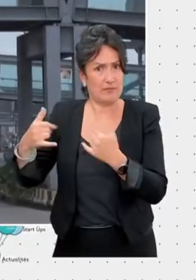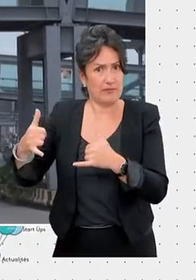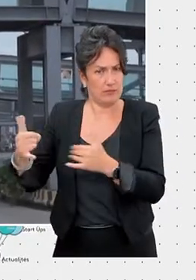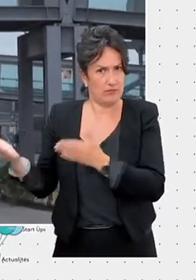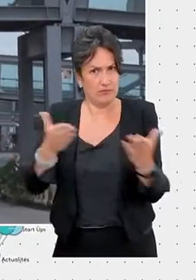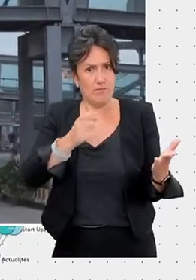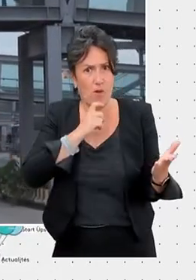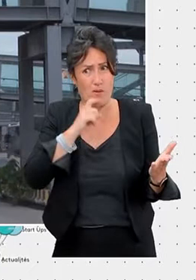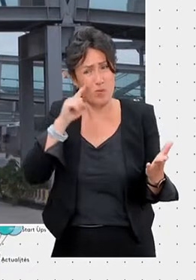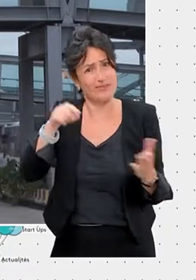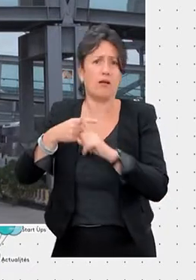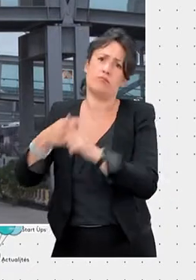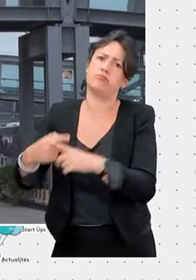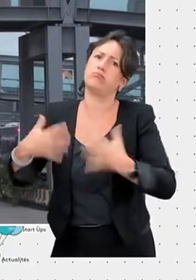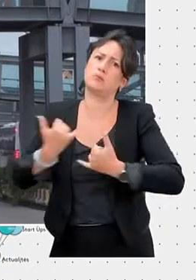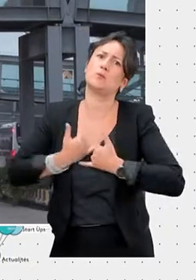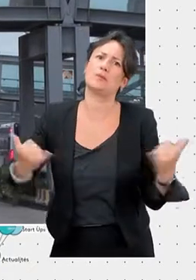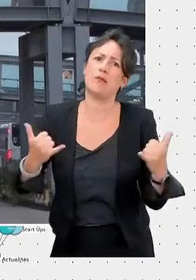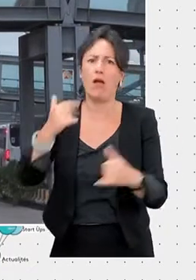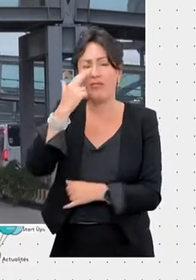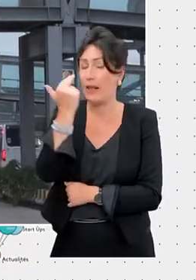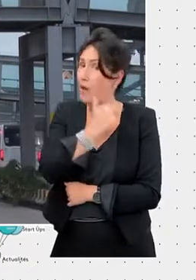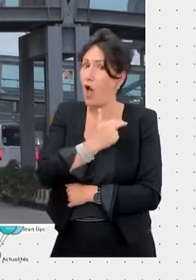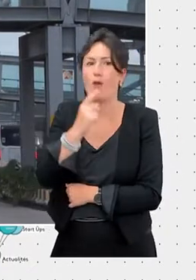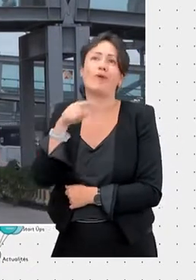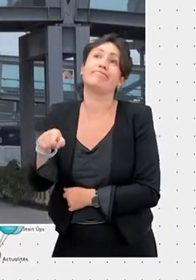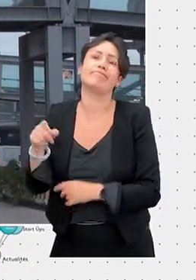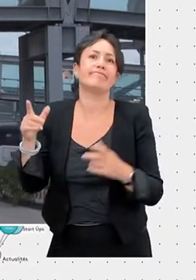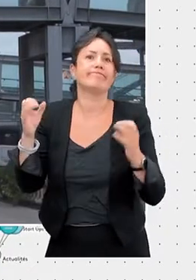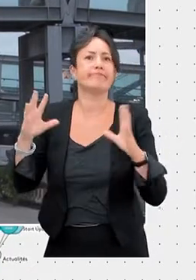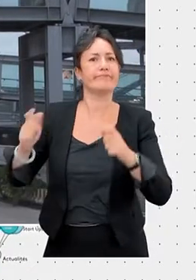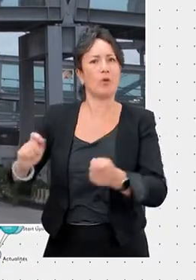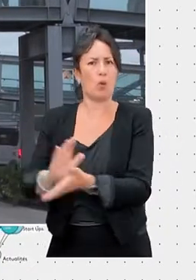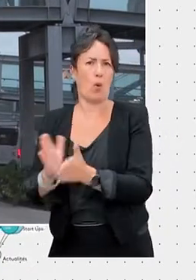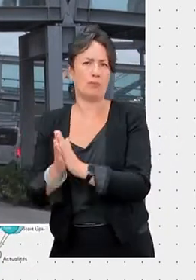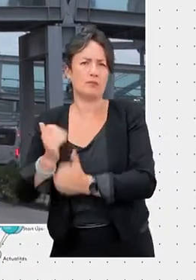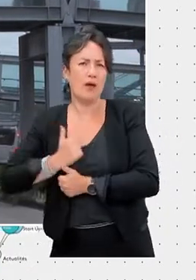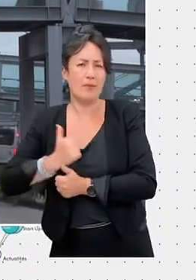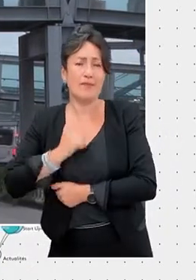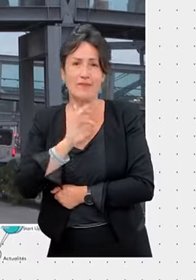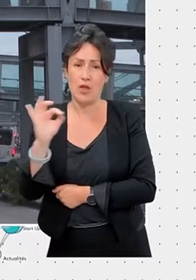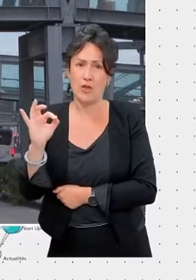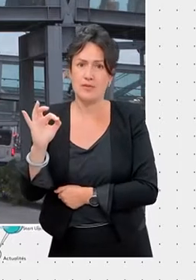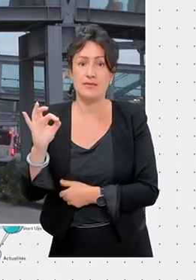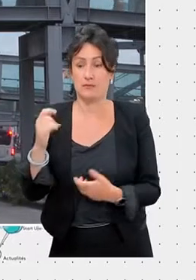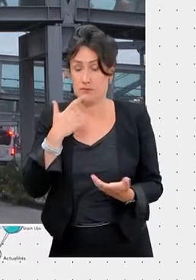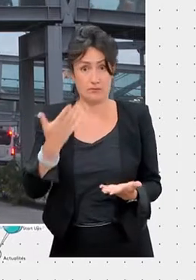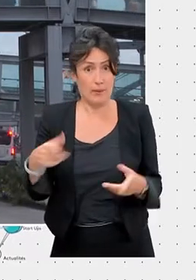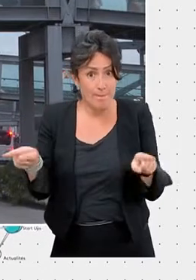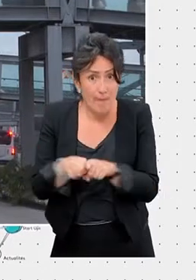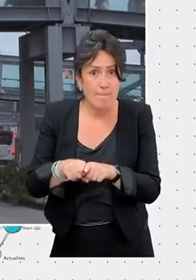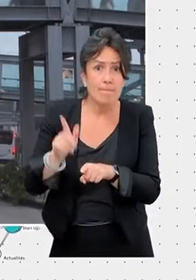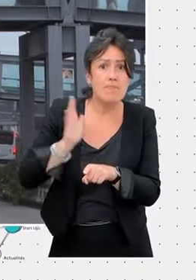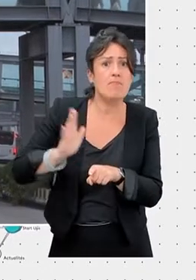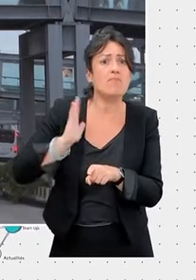premiers ciblés par les talibans comme ayant été des complices de l'armée française. On reproduit ce qui s'est passé avec les harkis